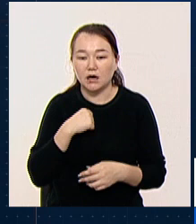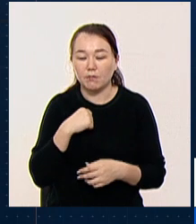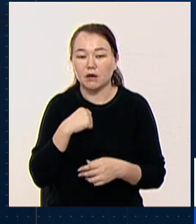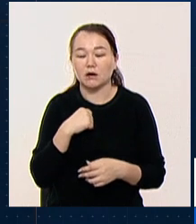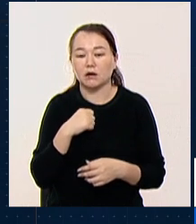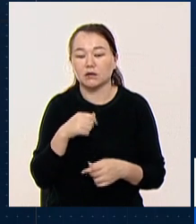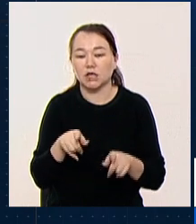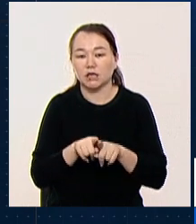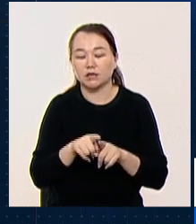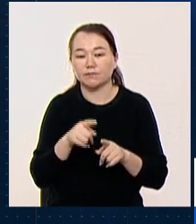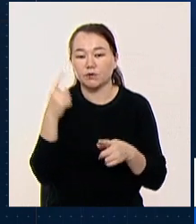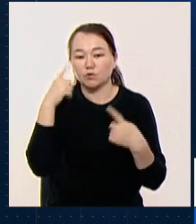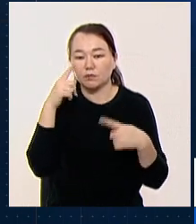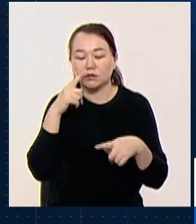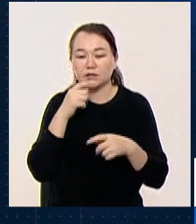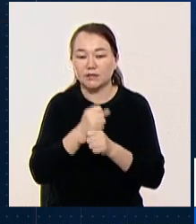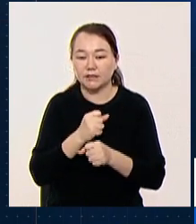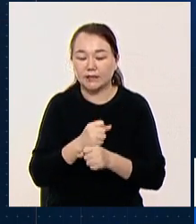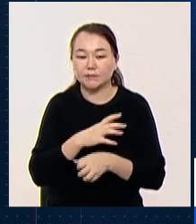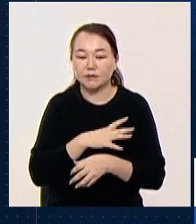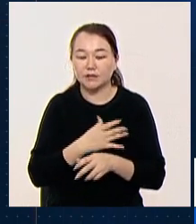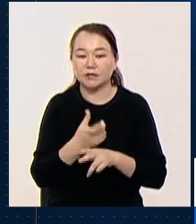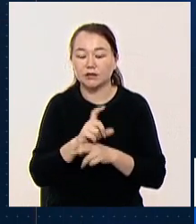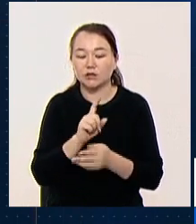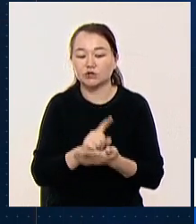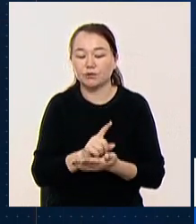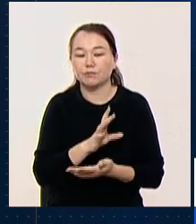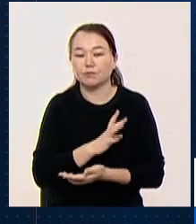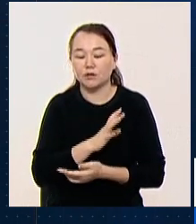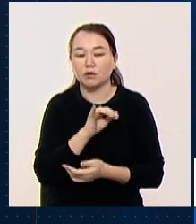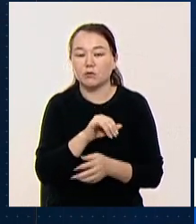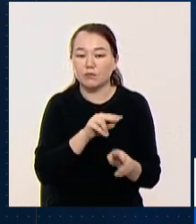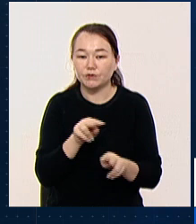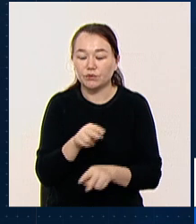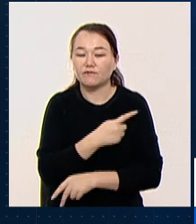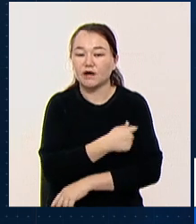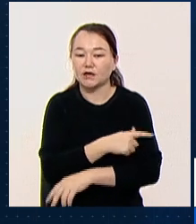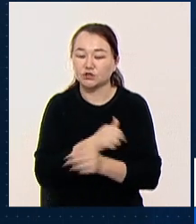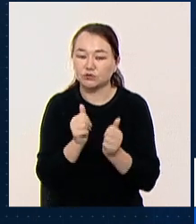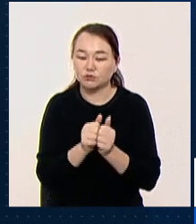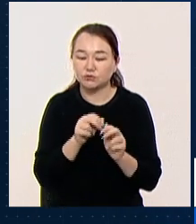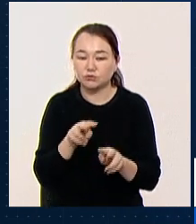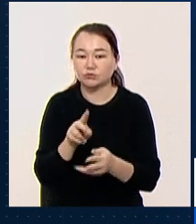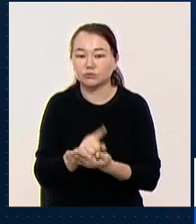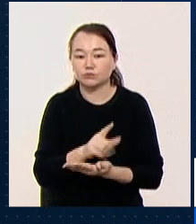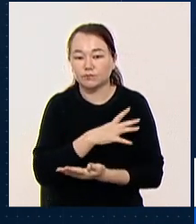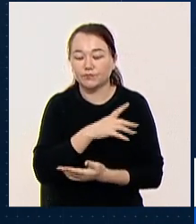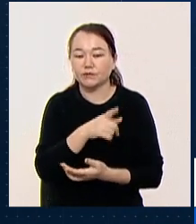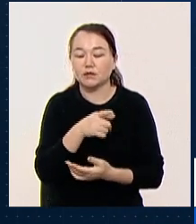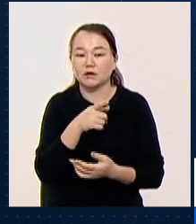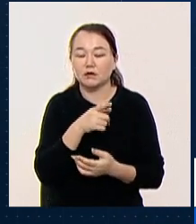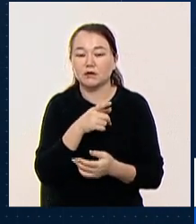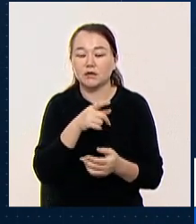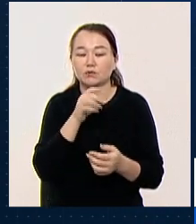оказывала такие косметологические услуги, которые как бы должны были быть под контролем врача, дерматокосметолога. Она не имела